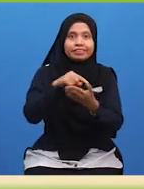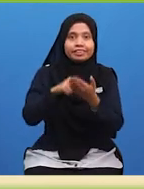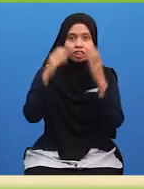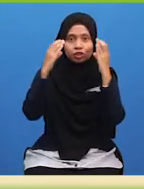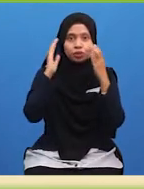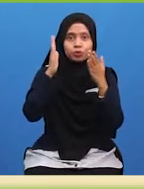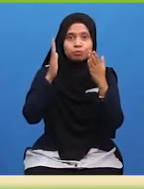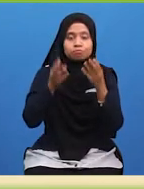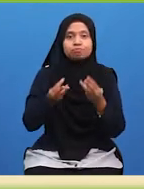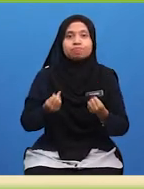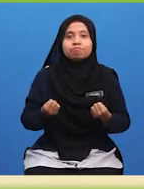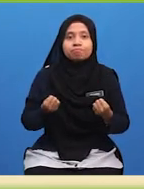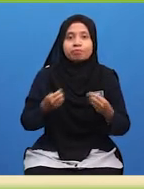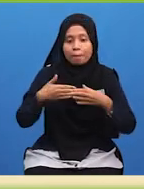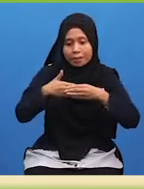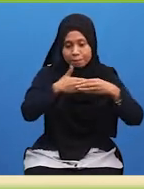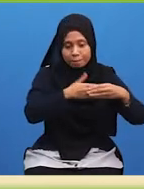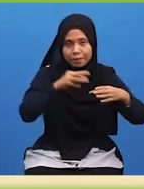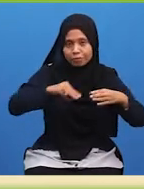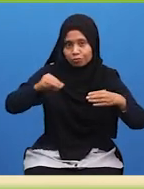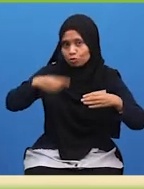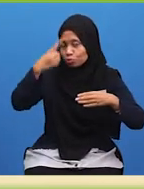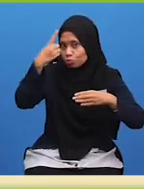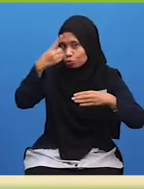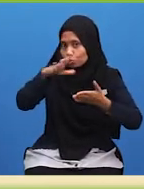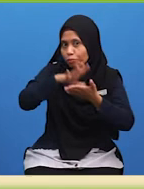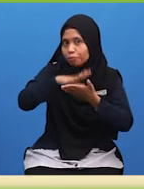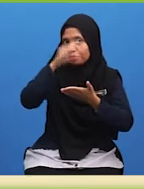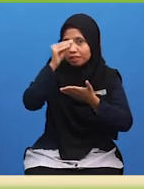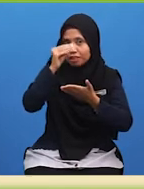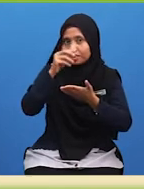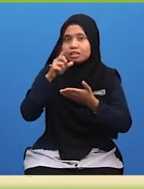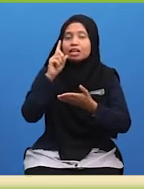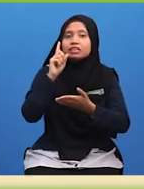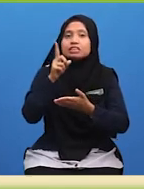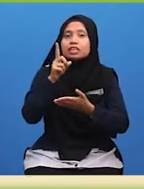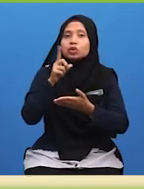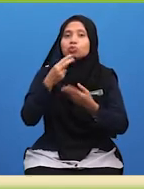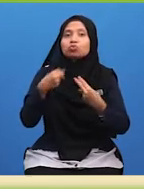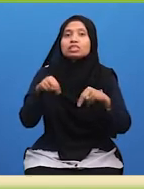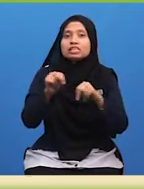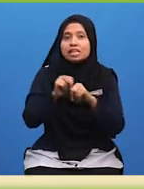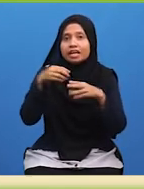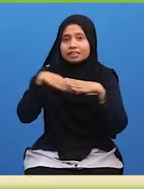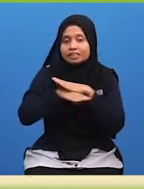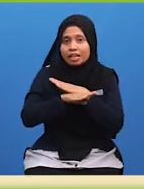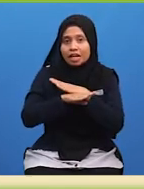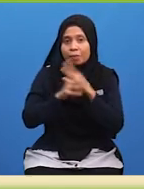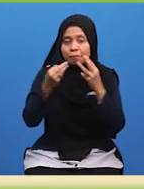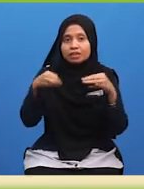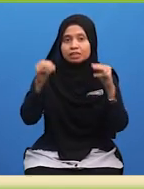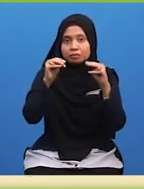cikgu hendak membimbing murid-murid untuk mempelajari salah satu nilai dalam mata